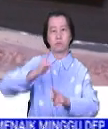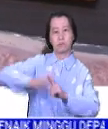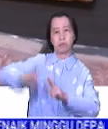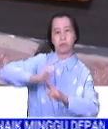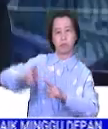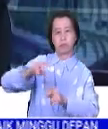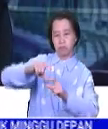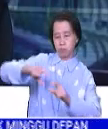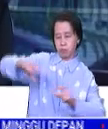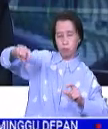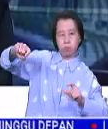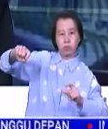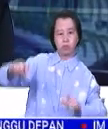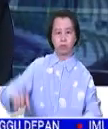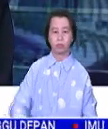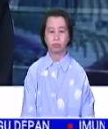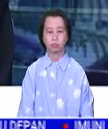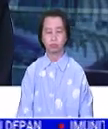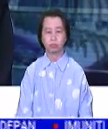parang.